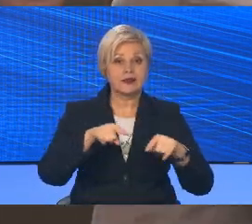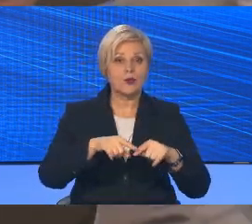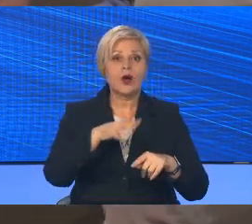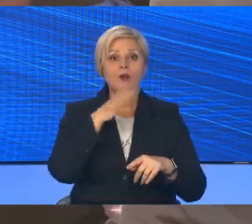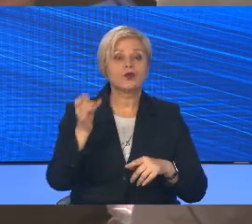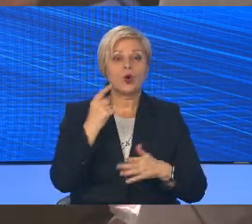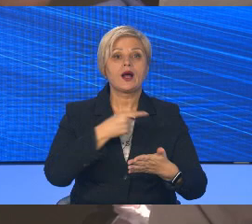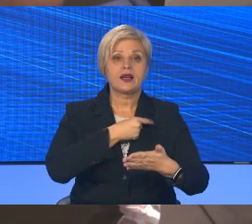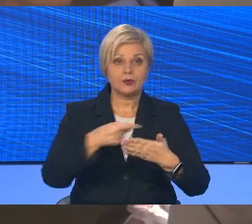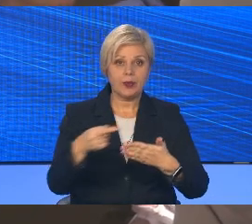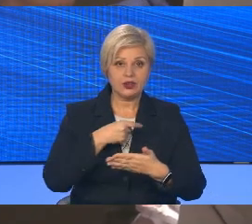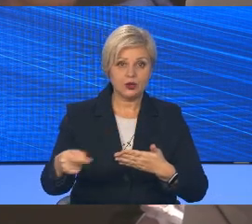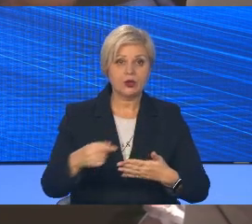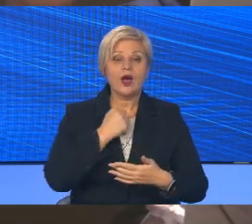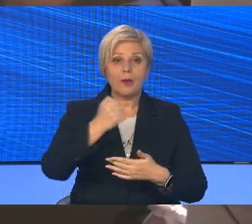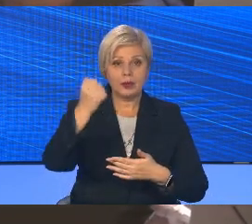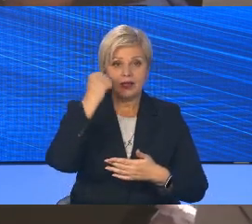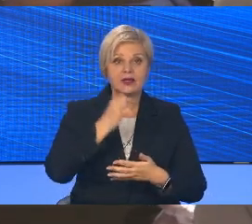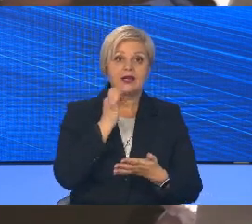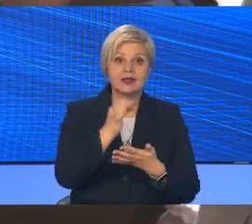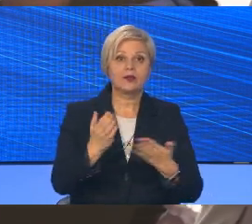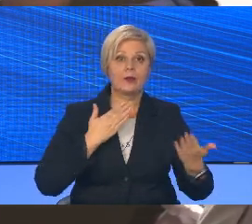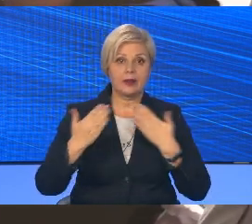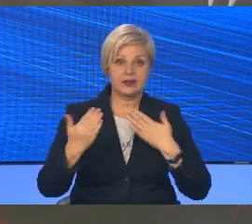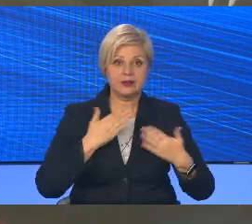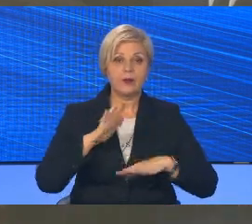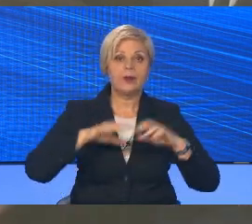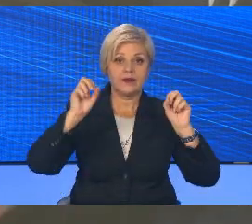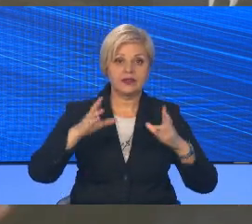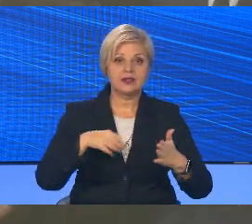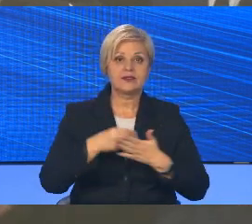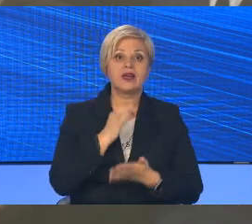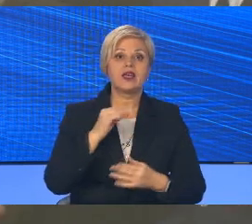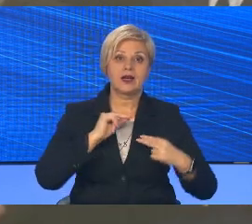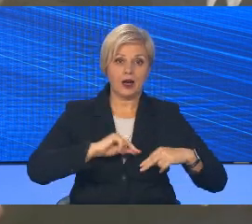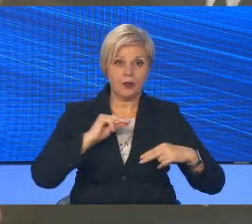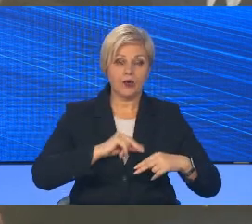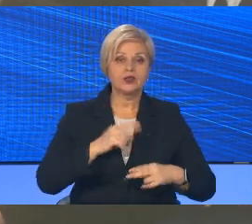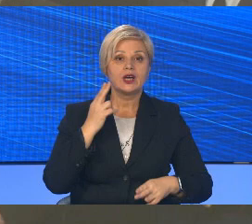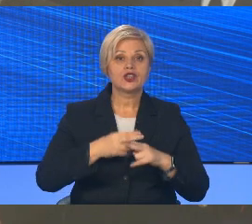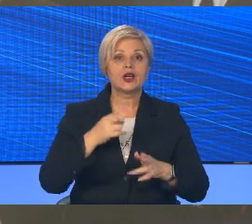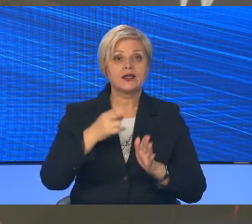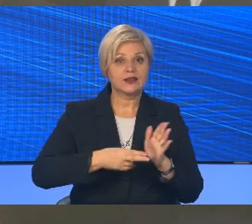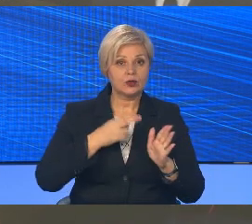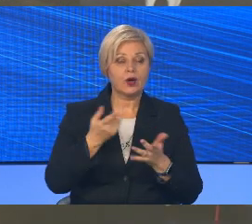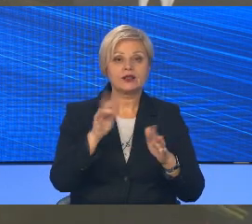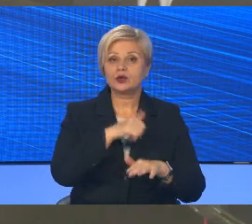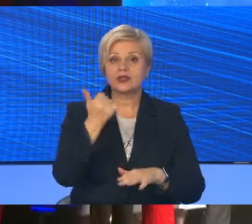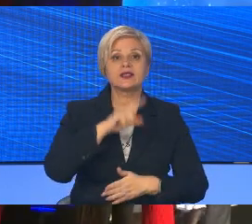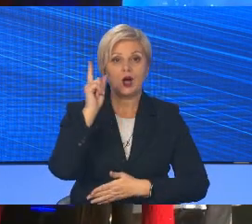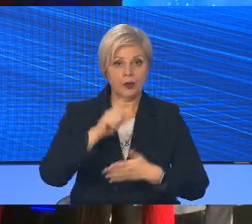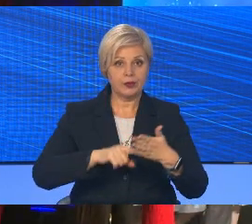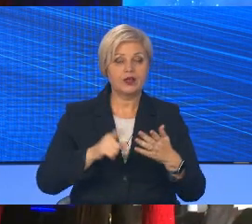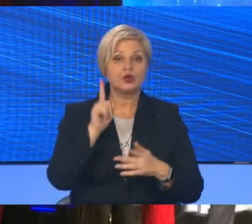неодноразово подкресливалося. Дякуючи отказному подыходу профессионалов до своих обовязков, чыгуначный транспорт застается самым надежным